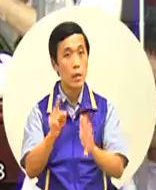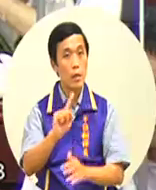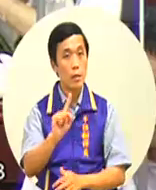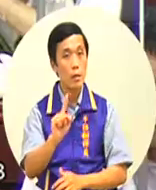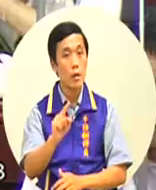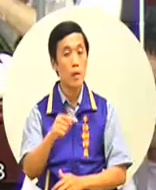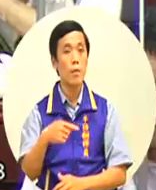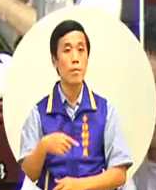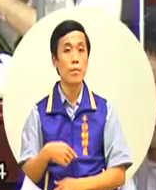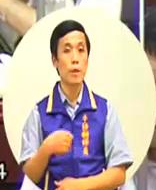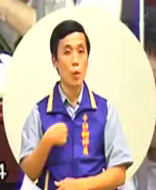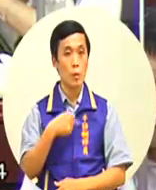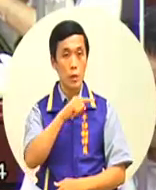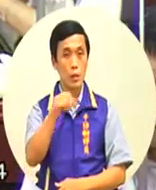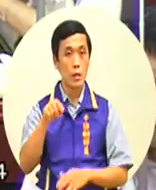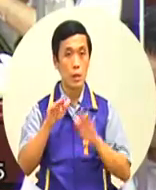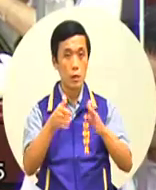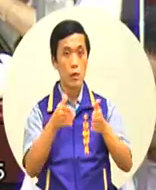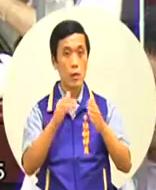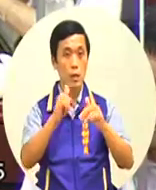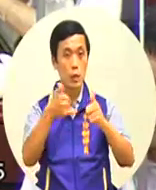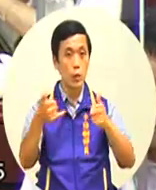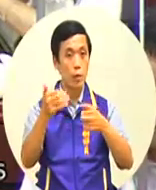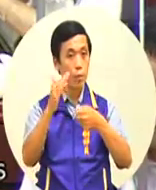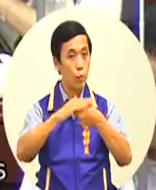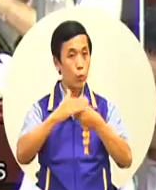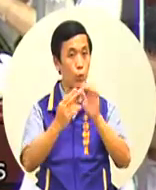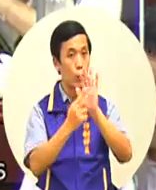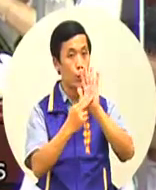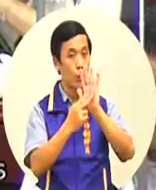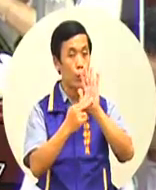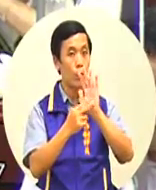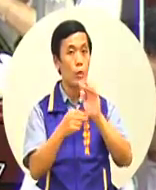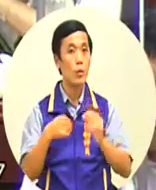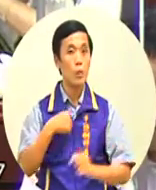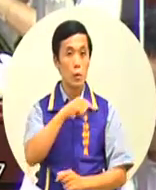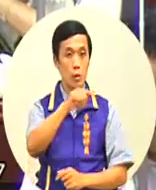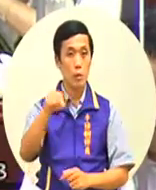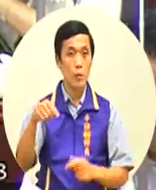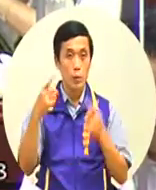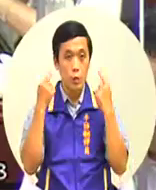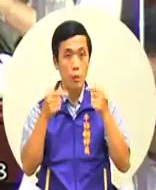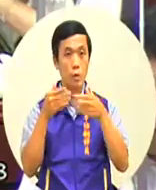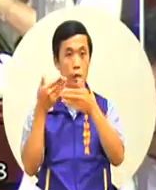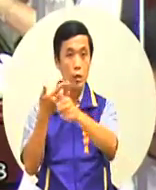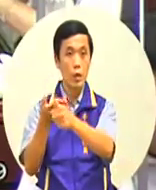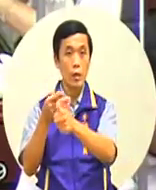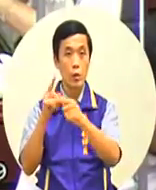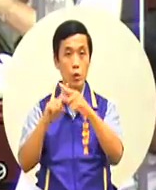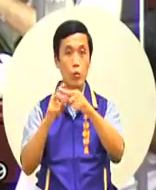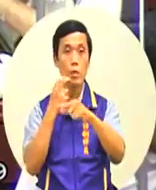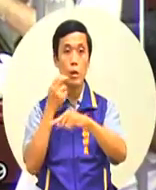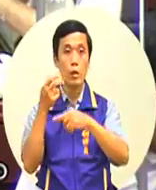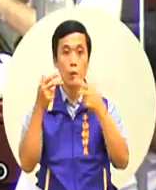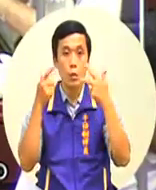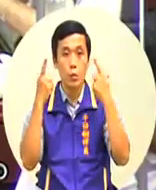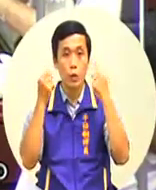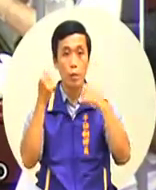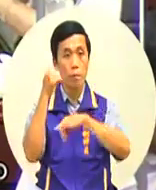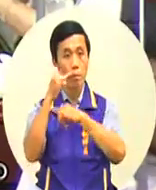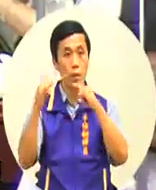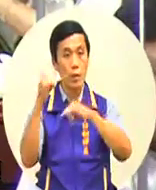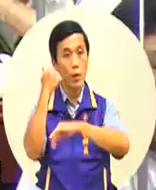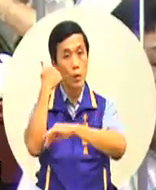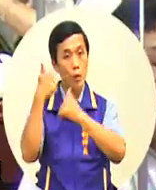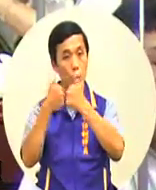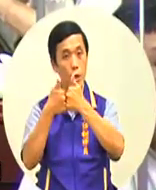里可能要跟议员做个补充。其实我们本身提供给中央原民会的资料还算蛮齐全，因为包括整